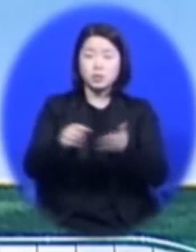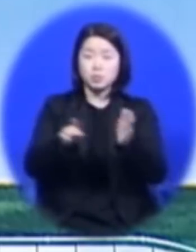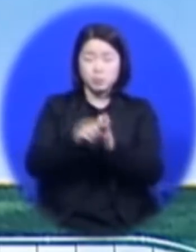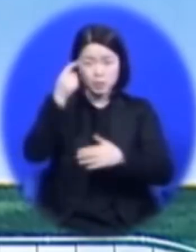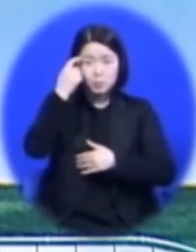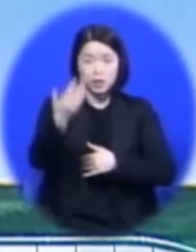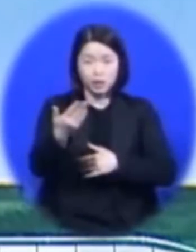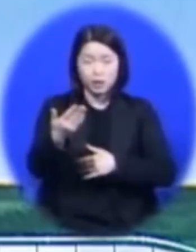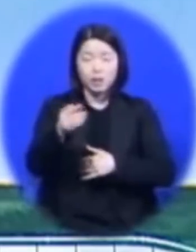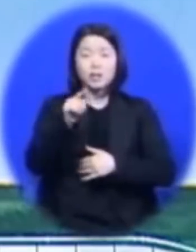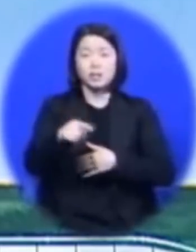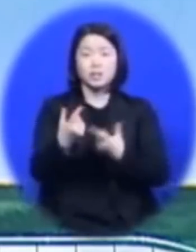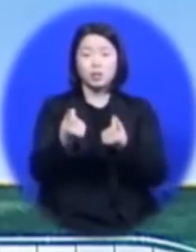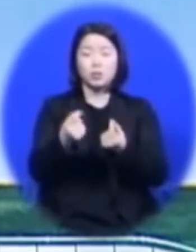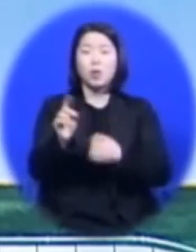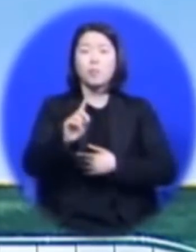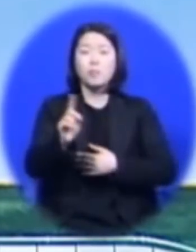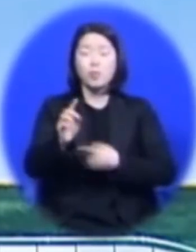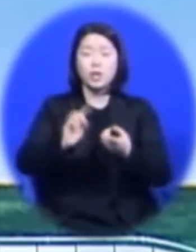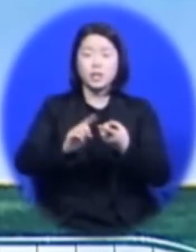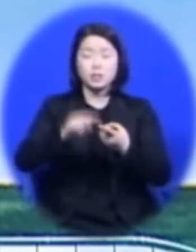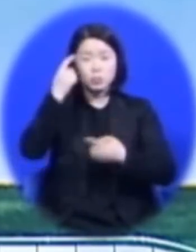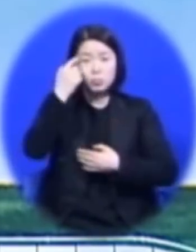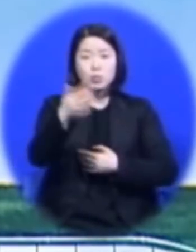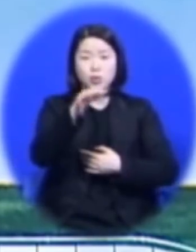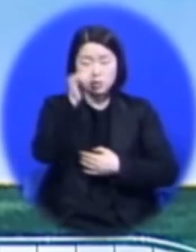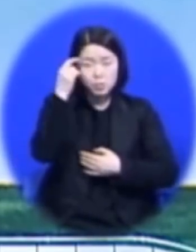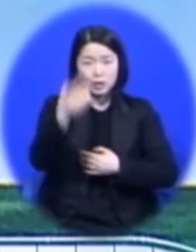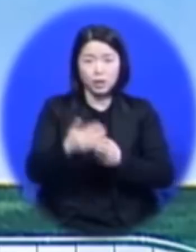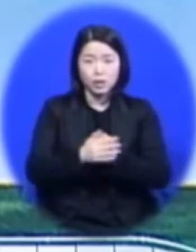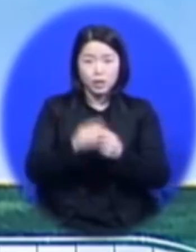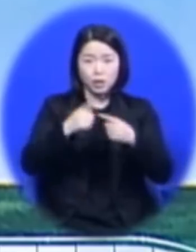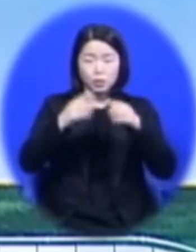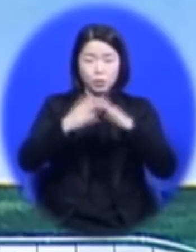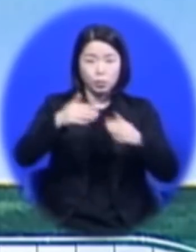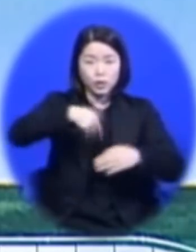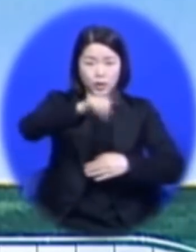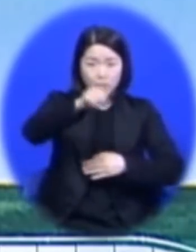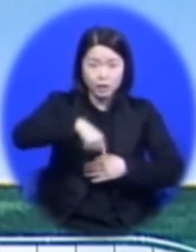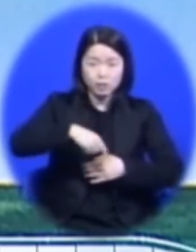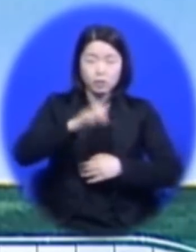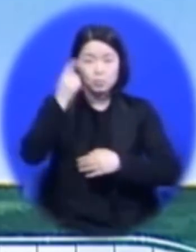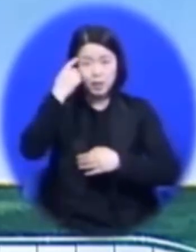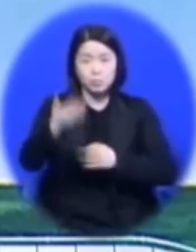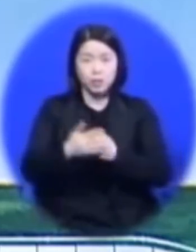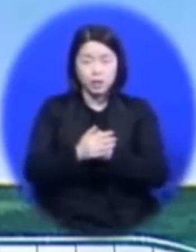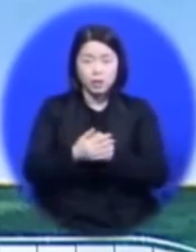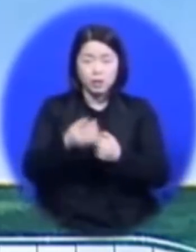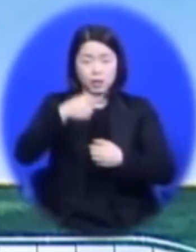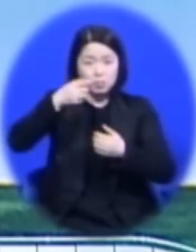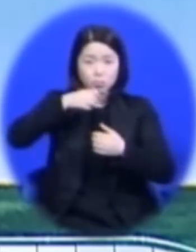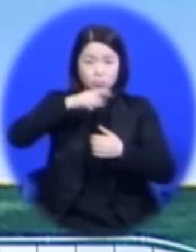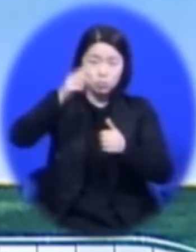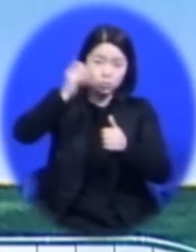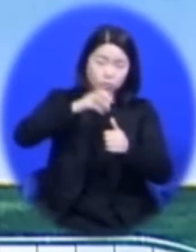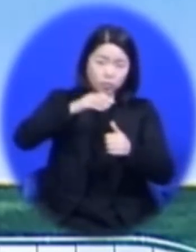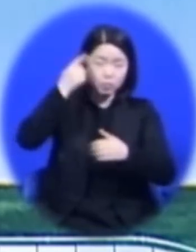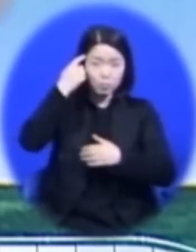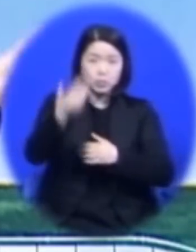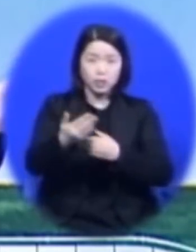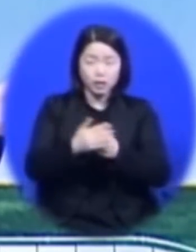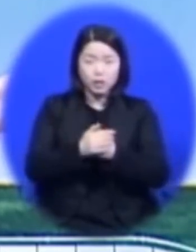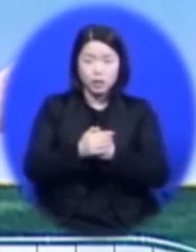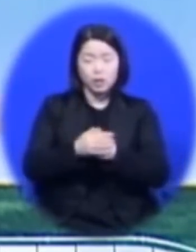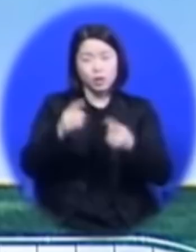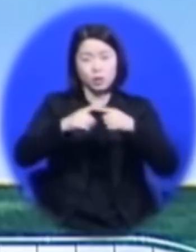질문은 뭘 묻는 거죠 교회에 나오는 걸 묻는 겁니다 재래 받은걸 믿는 겁니까 무슨 교회에서